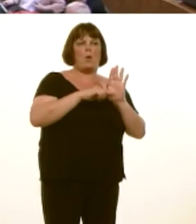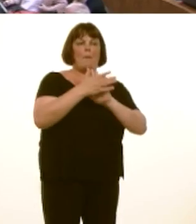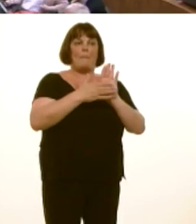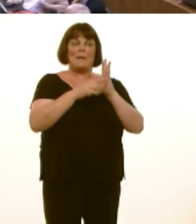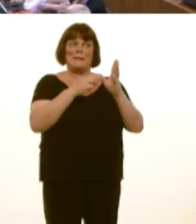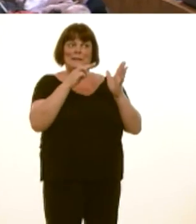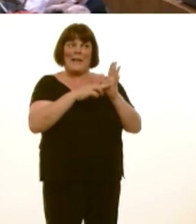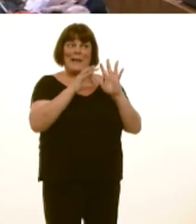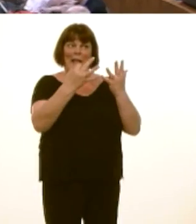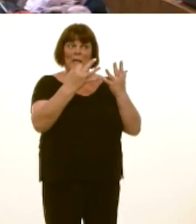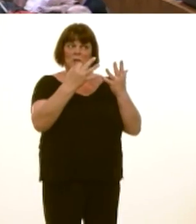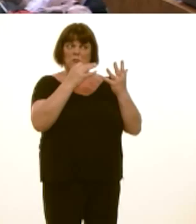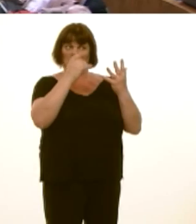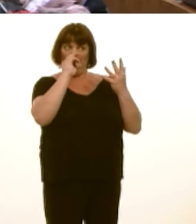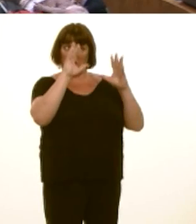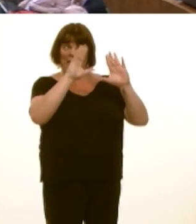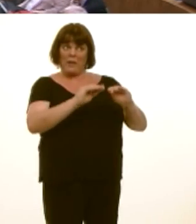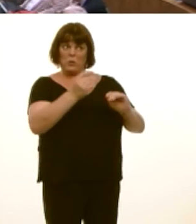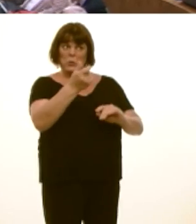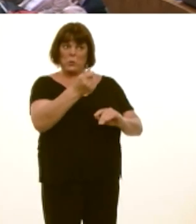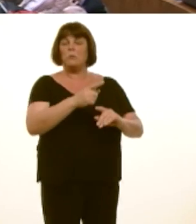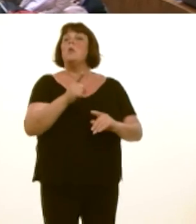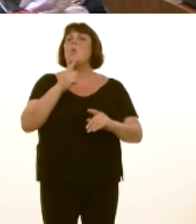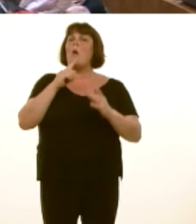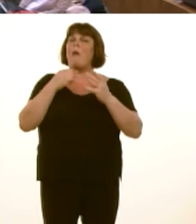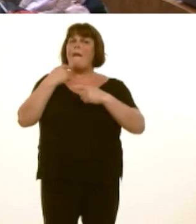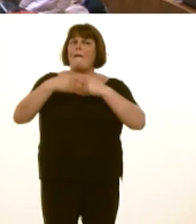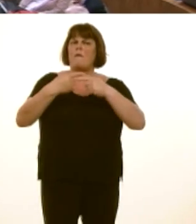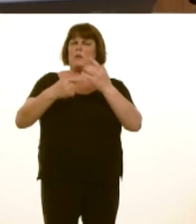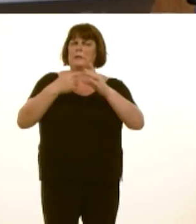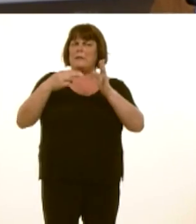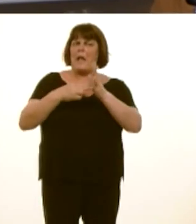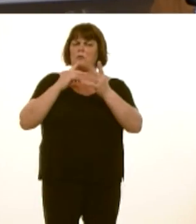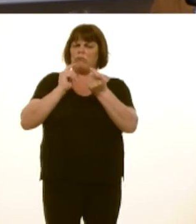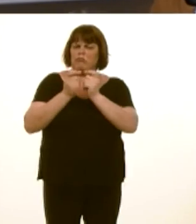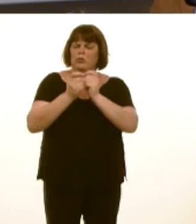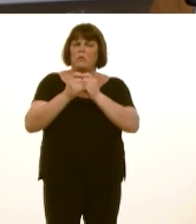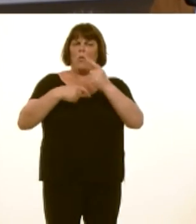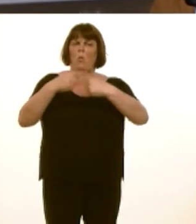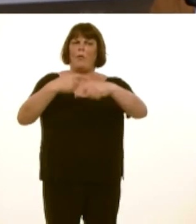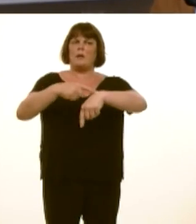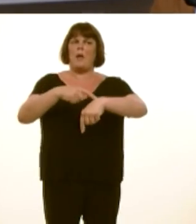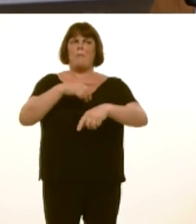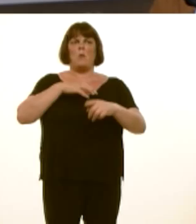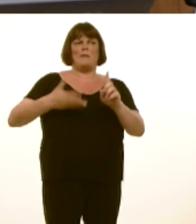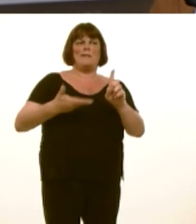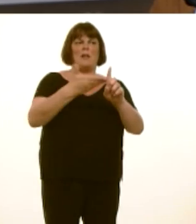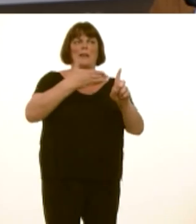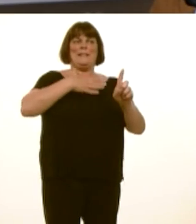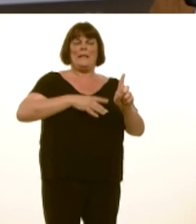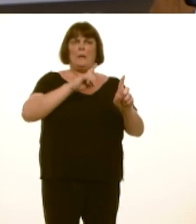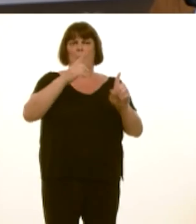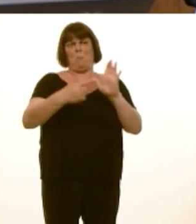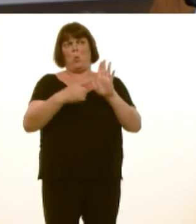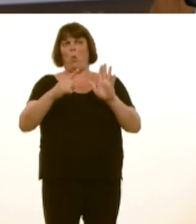Well, mae pob tan wrth gwrs yn cael ei adolygu nawr gan y man, ond does dim pwynt cael targedau heb yr arian, a dwi'n arian amdani. Ni'n gwybod bod y rocs yn